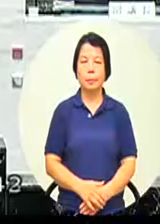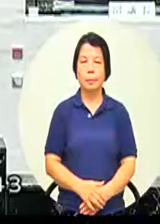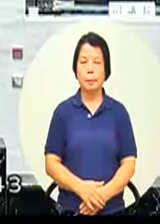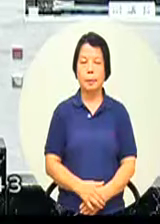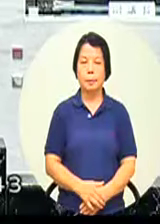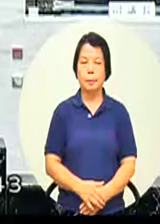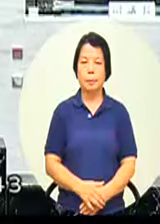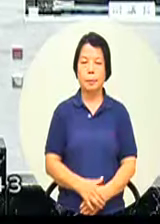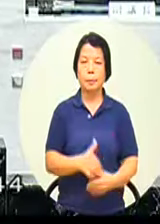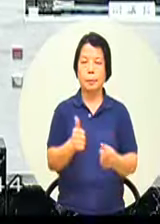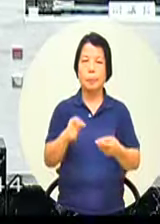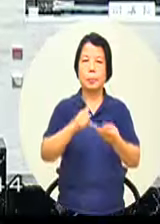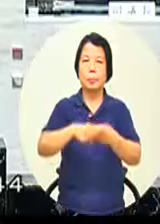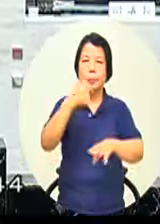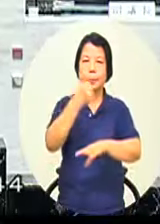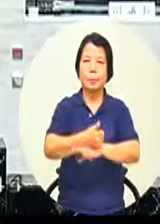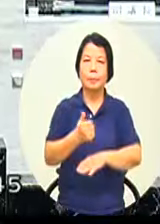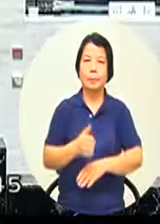感谢主席，